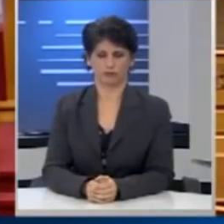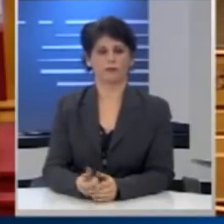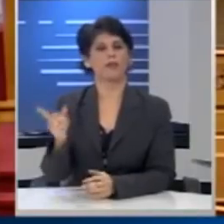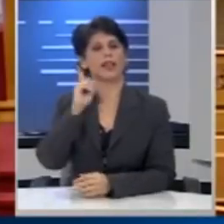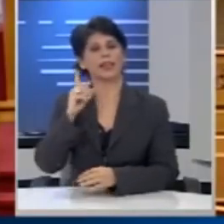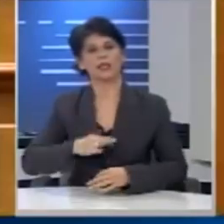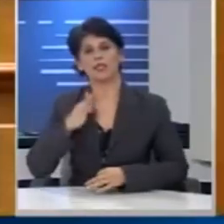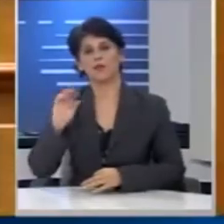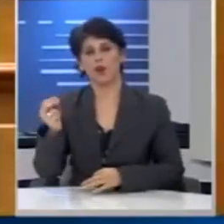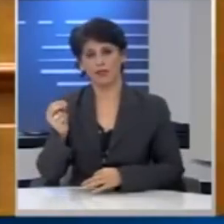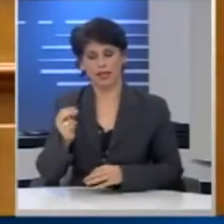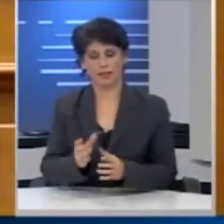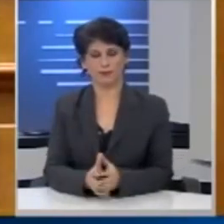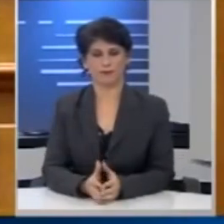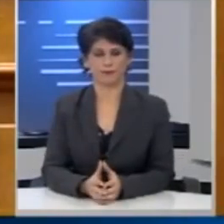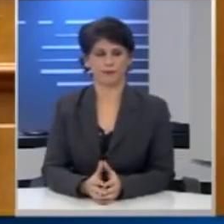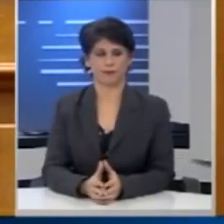Κυρίες και κύριοι βουλευτές,